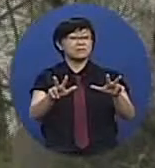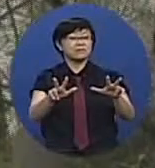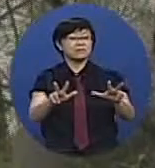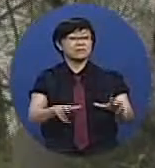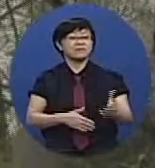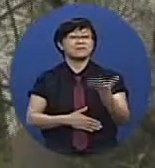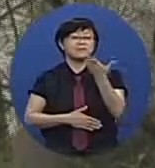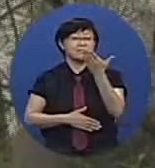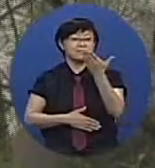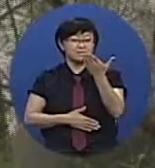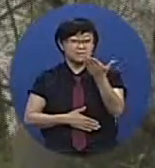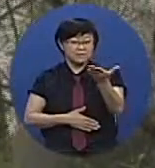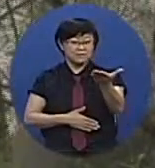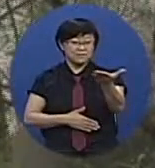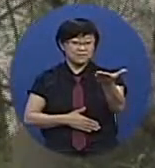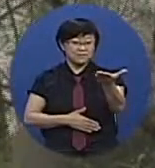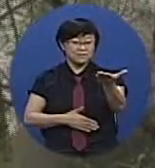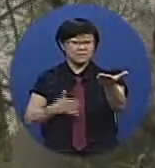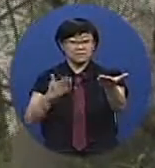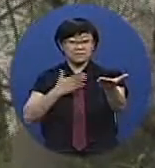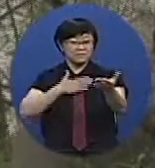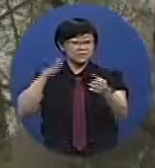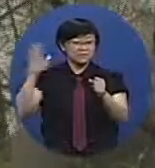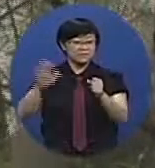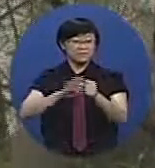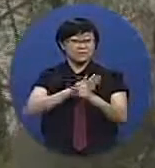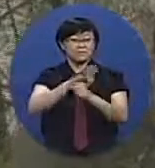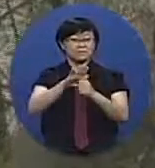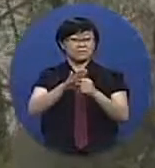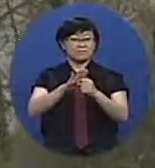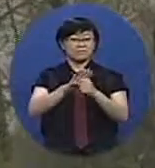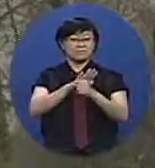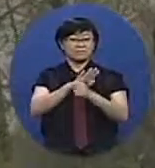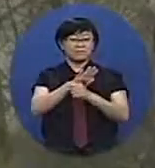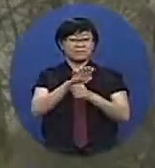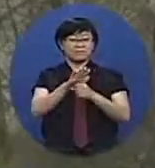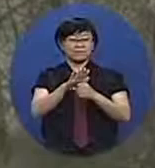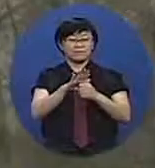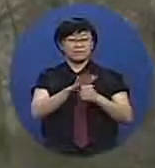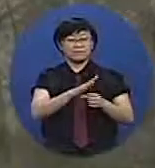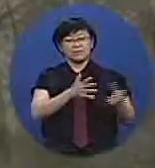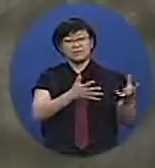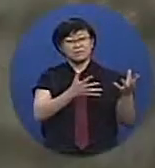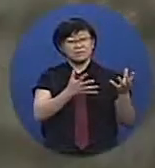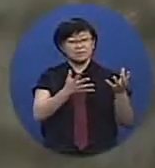아직도 그대는 내 사랑